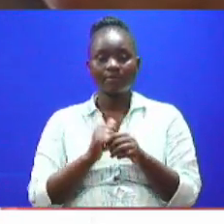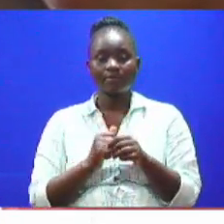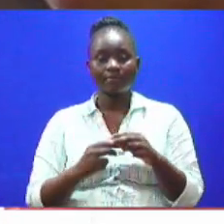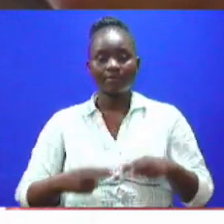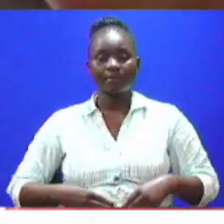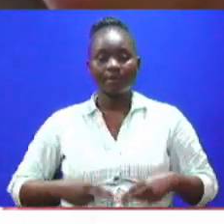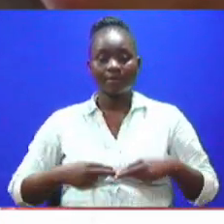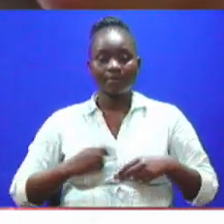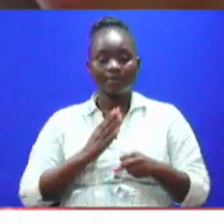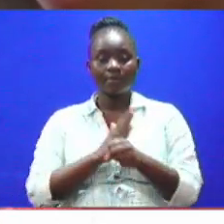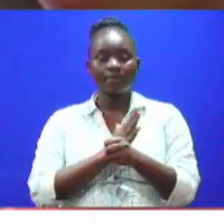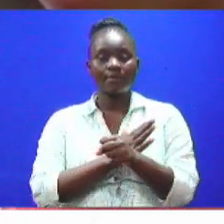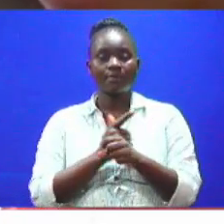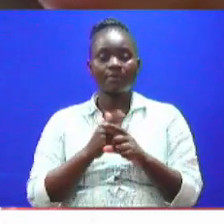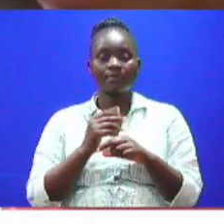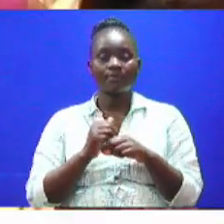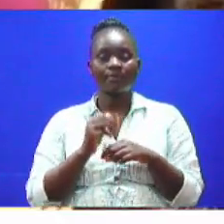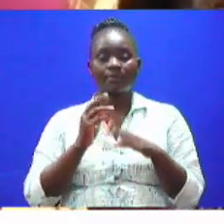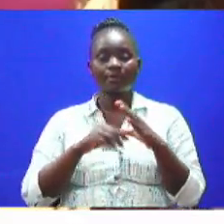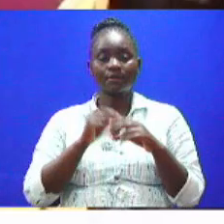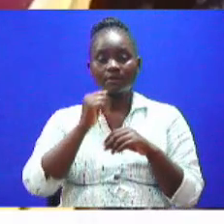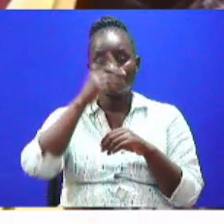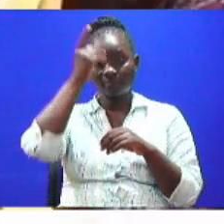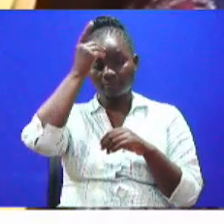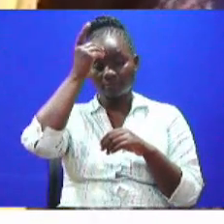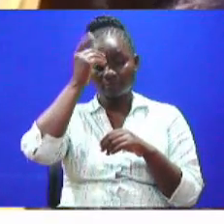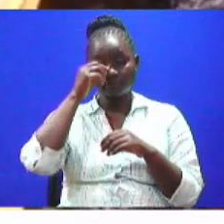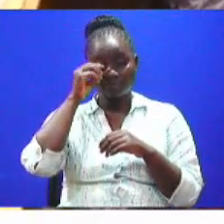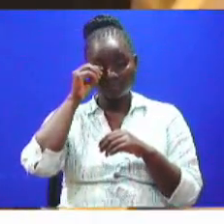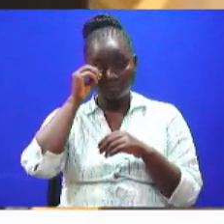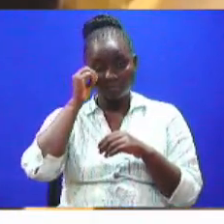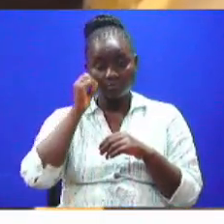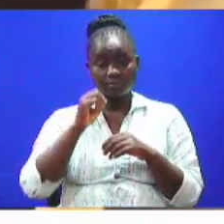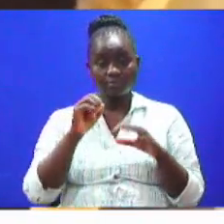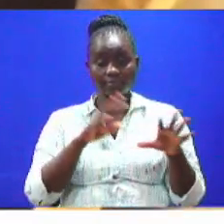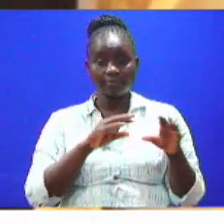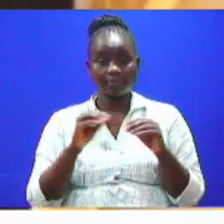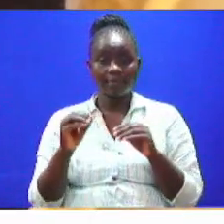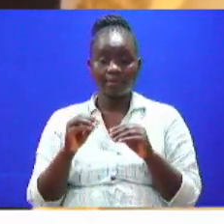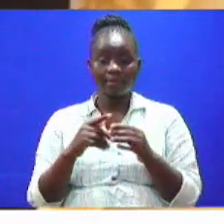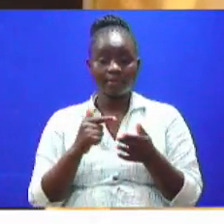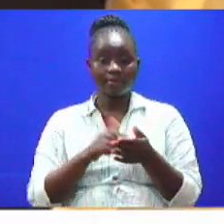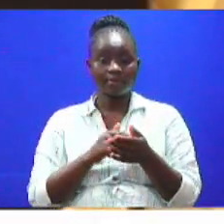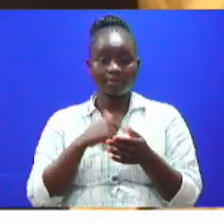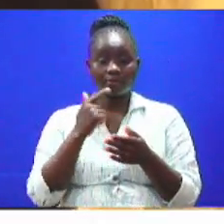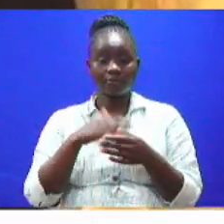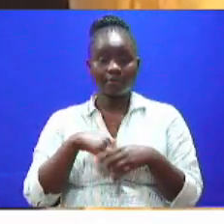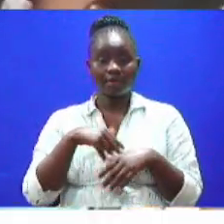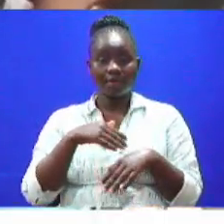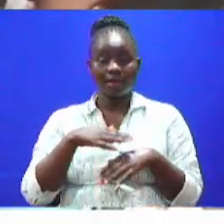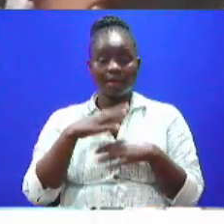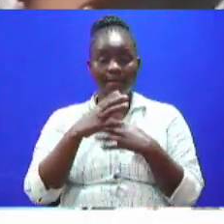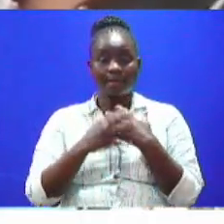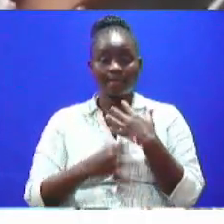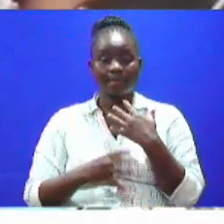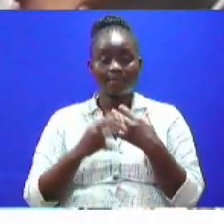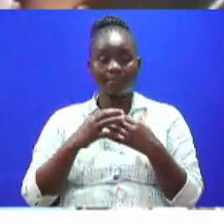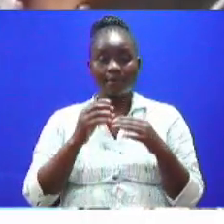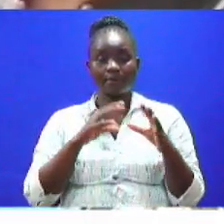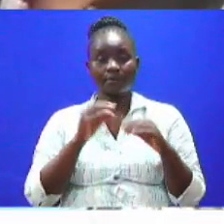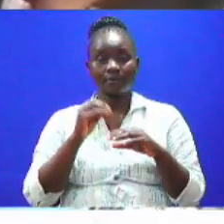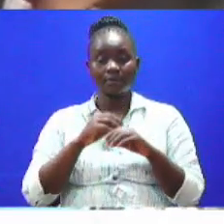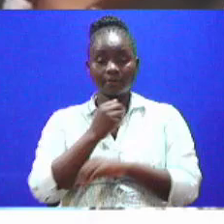bakokorera emeremo ase ebinyoro ime iryo boikirania obubwenya ko cyase bari batari kwenyara boika ase